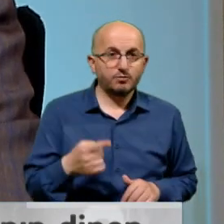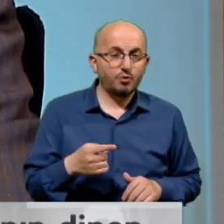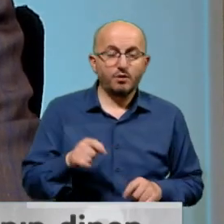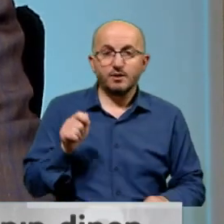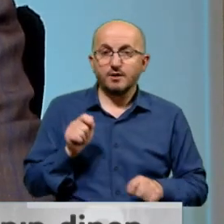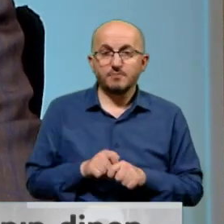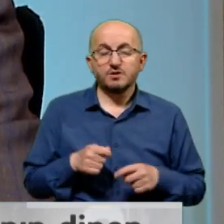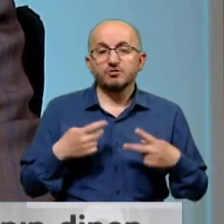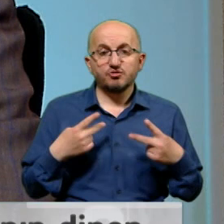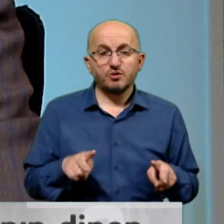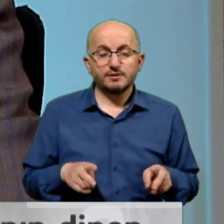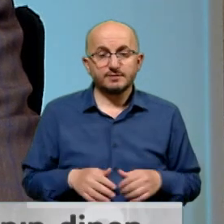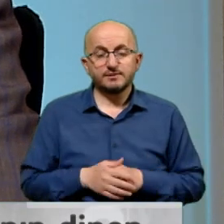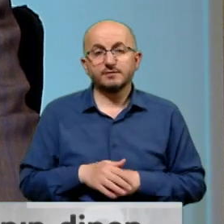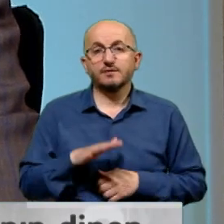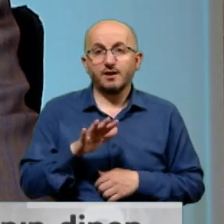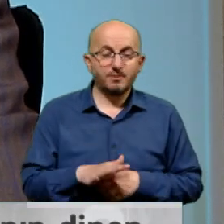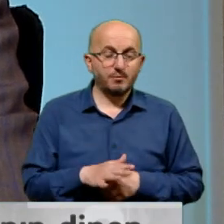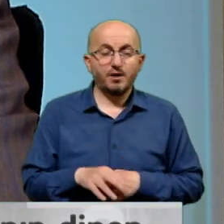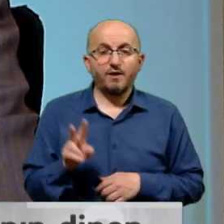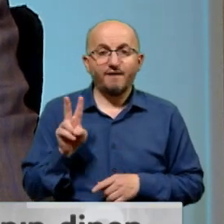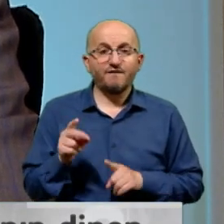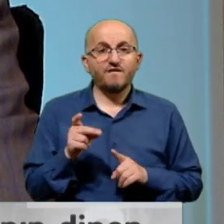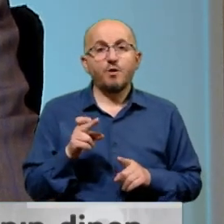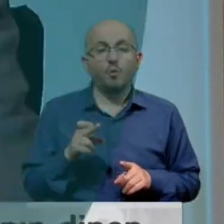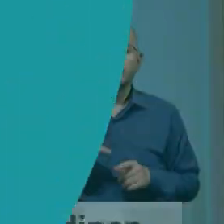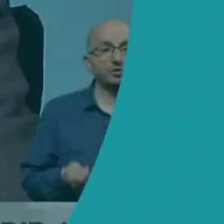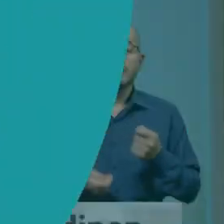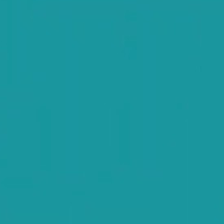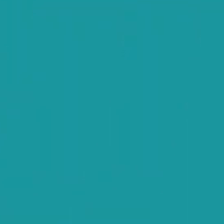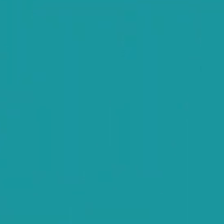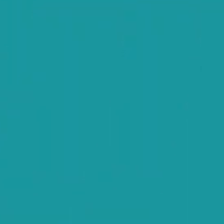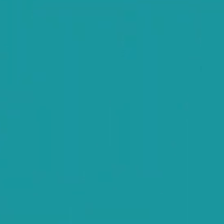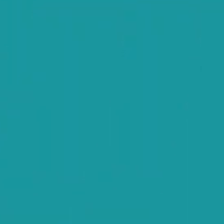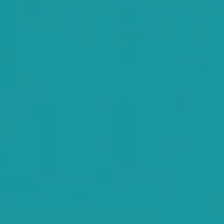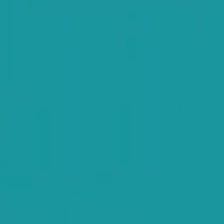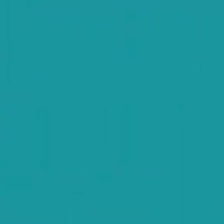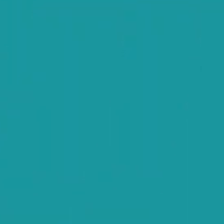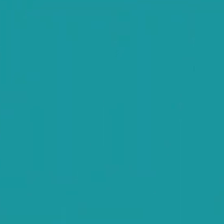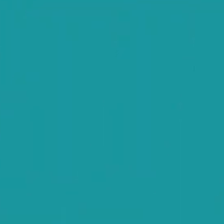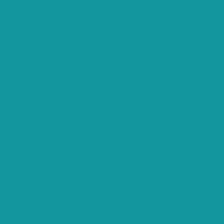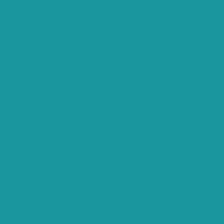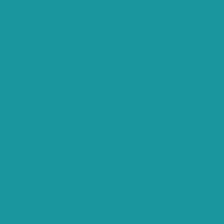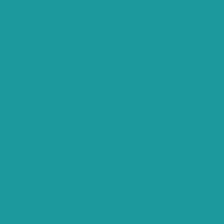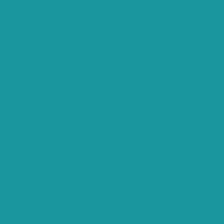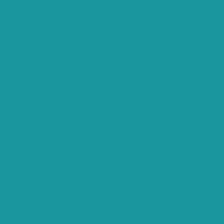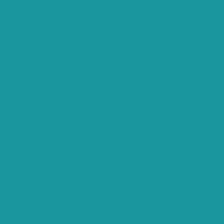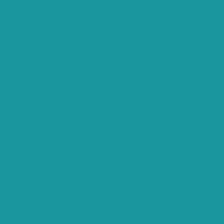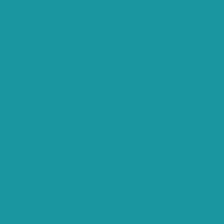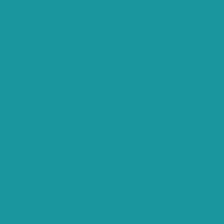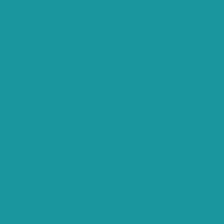yapılırsa caizdir Ama yok işlemleri hiçbir şekilde caiz değildir teşekkür ederiz